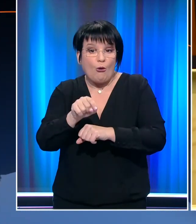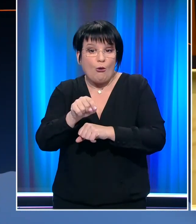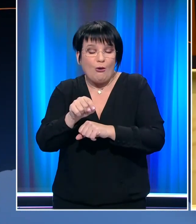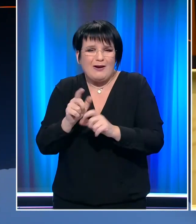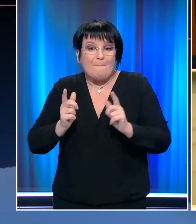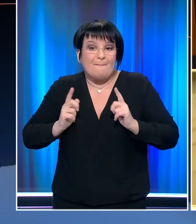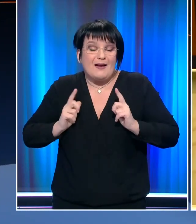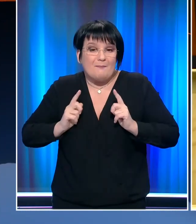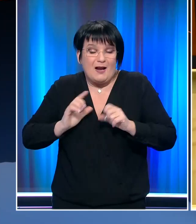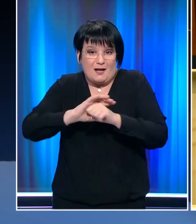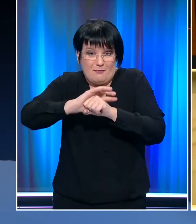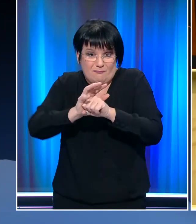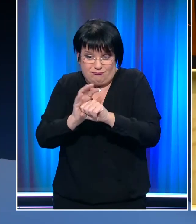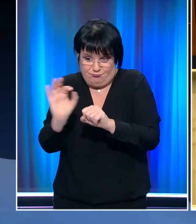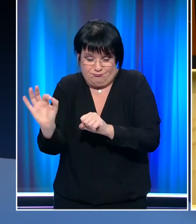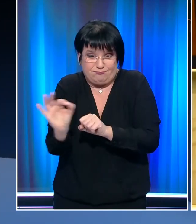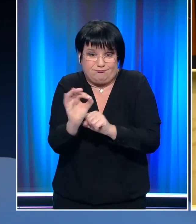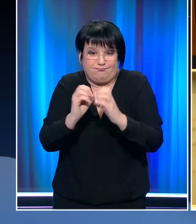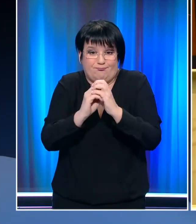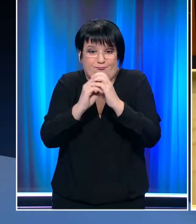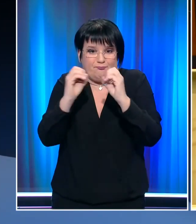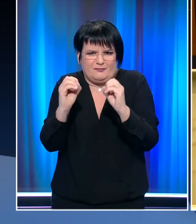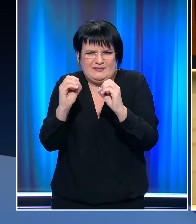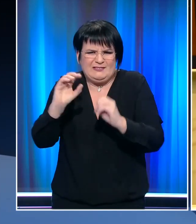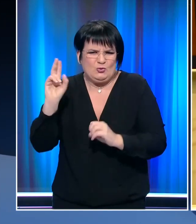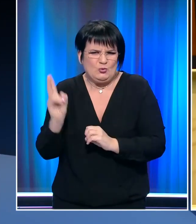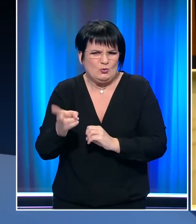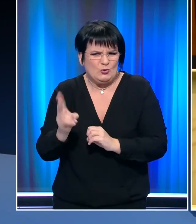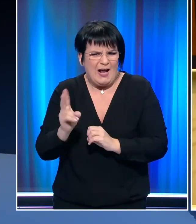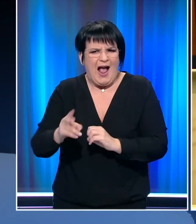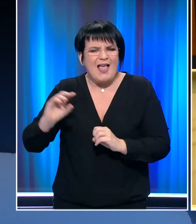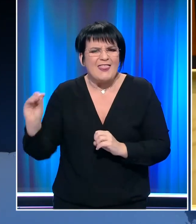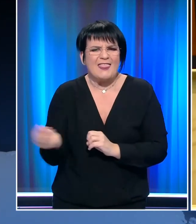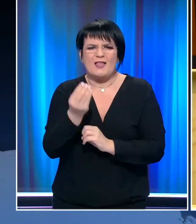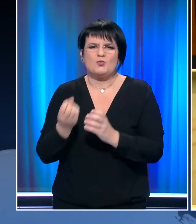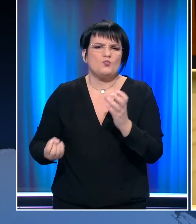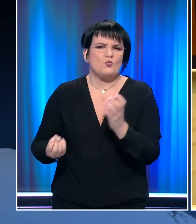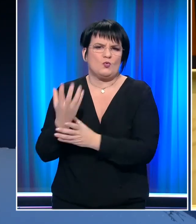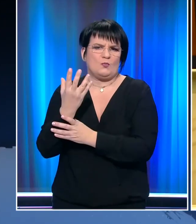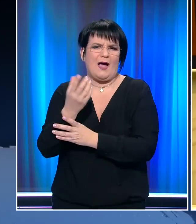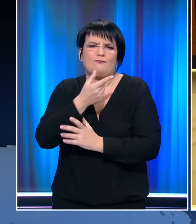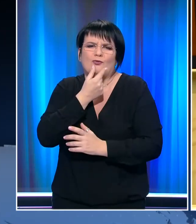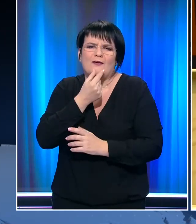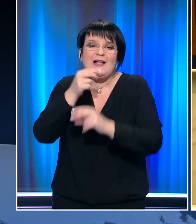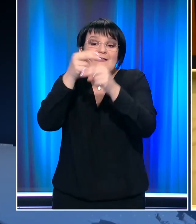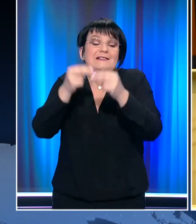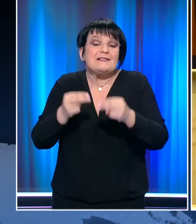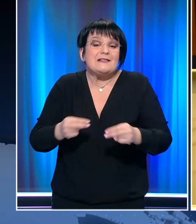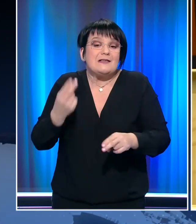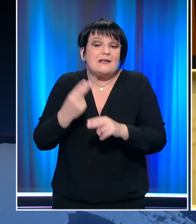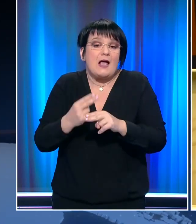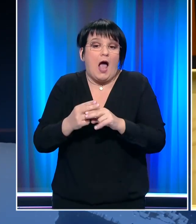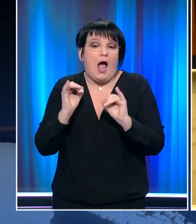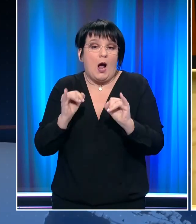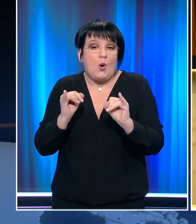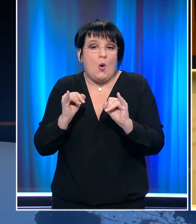and expected. The UK has reported that this new variant transmits more easily, but there is no evidence so far